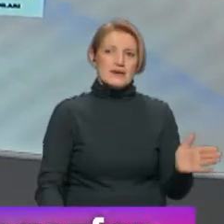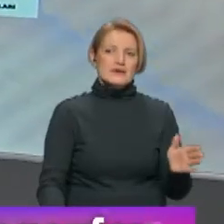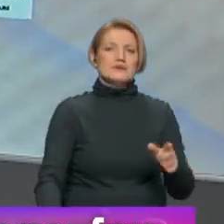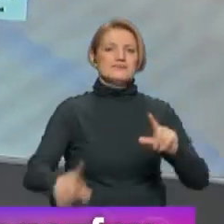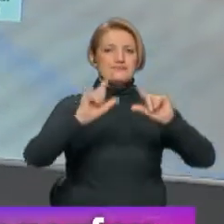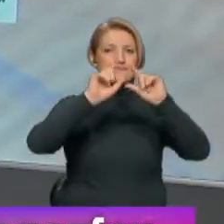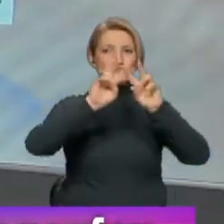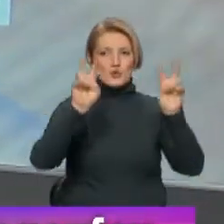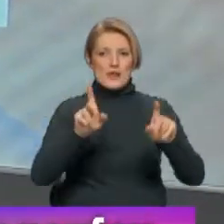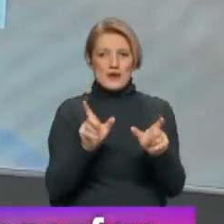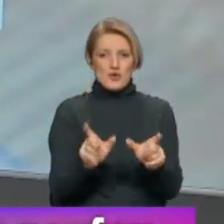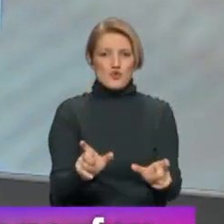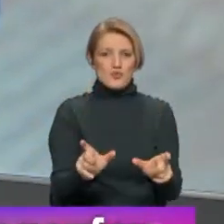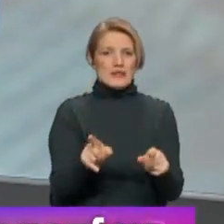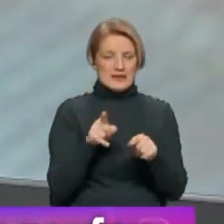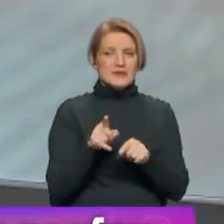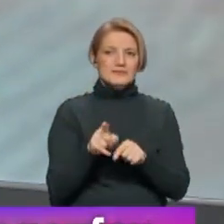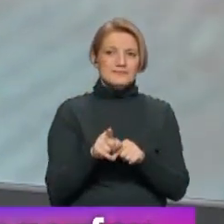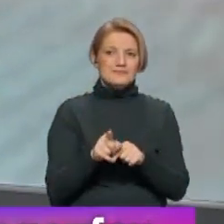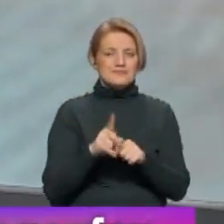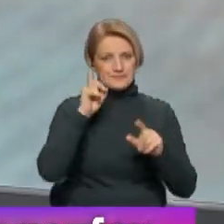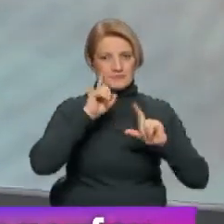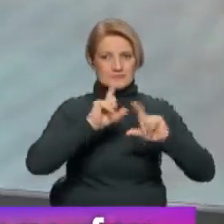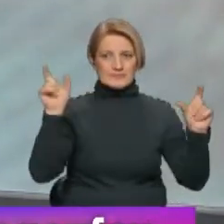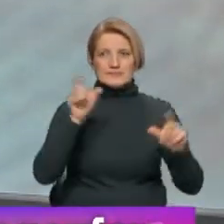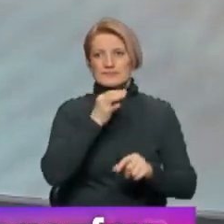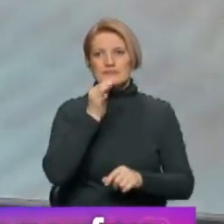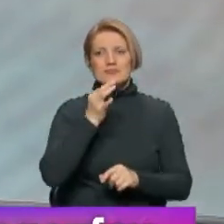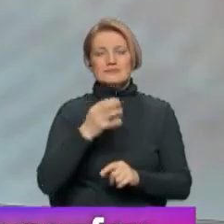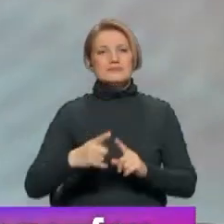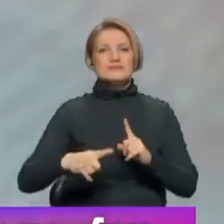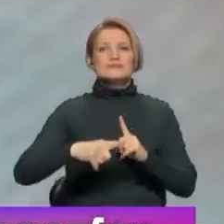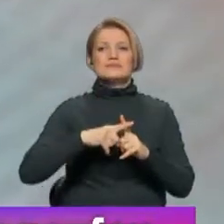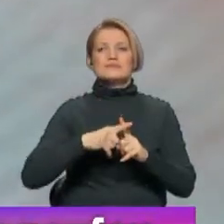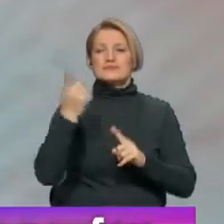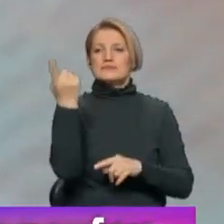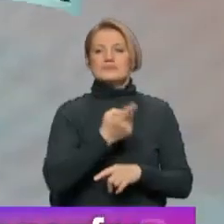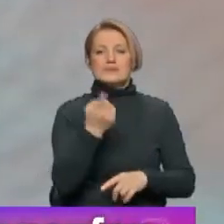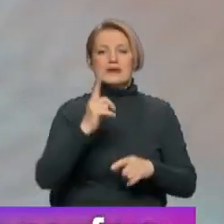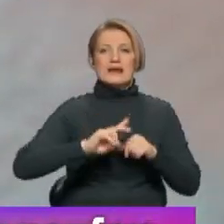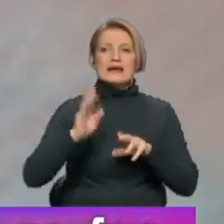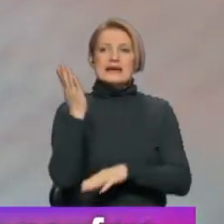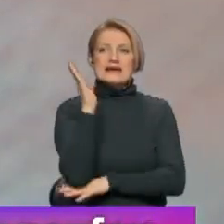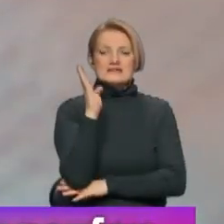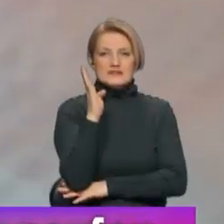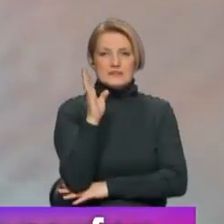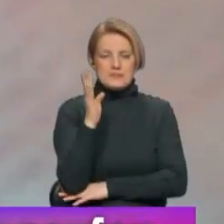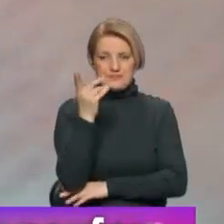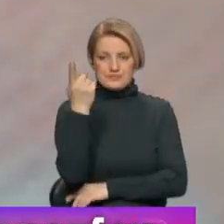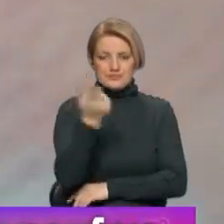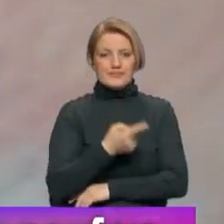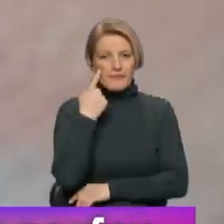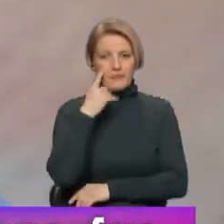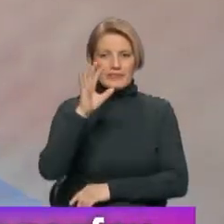Kur korumalı. Bunun iştahı kesildi. Manşetteki haber, artış oranı Kasım'ın ikinci haftasında sıfıra indi.